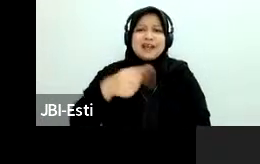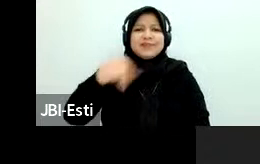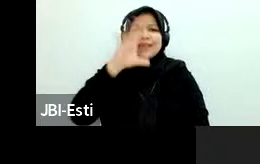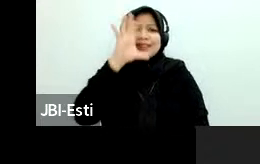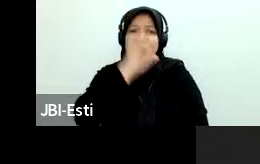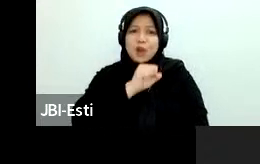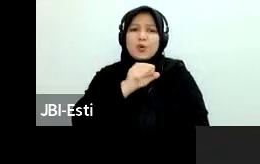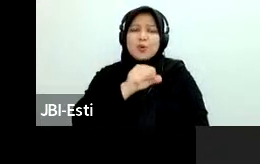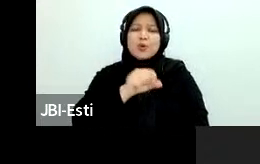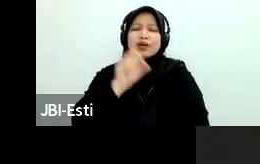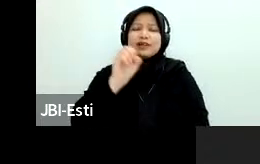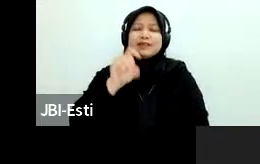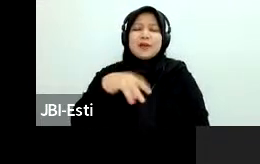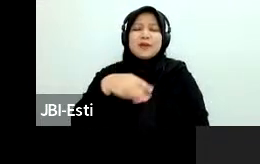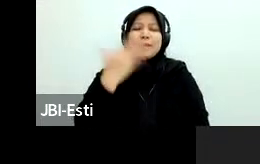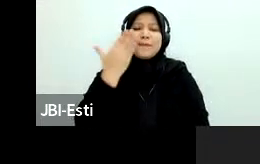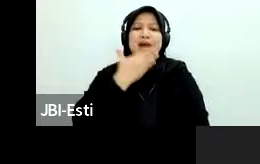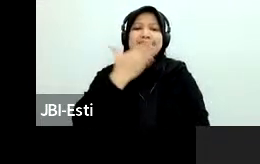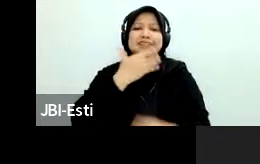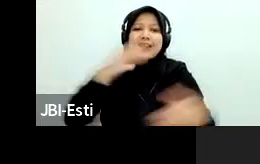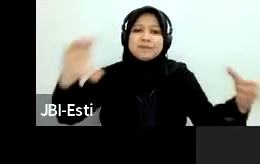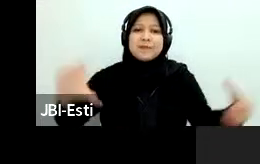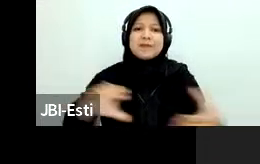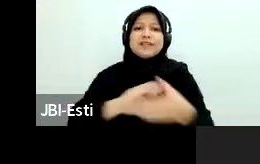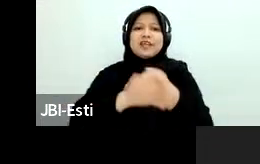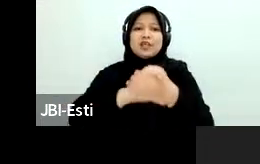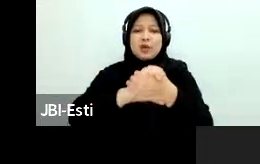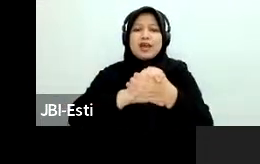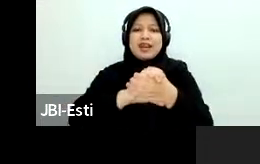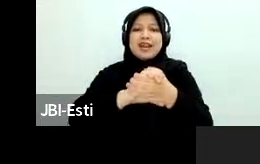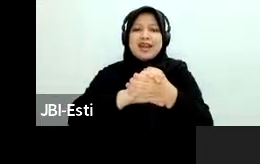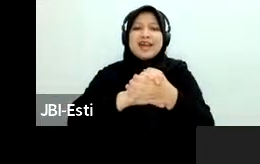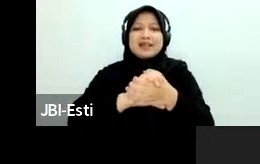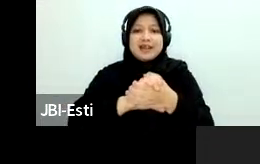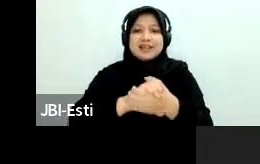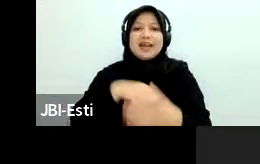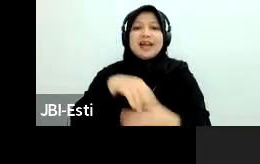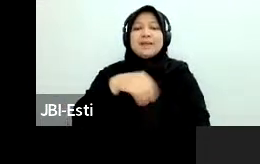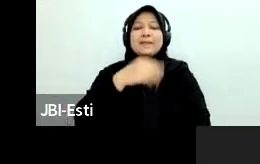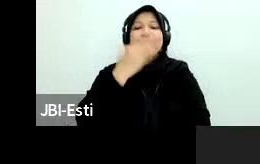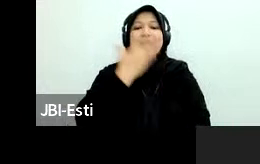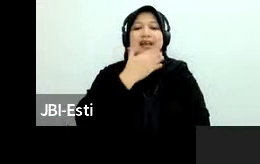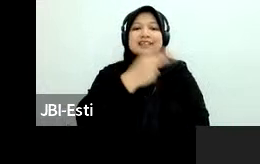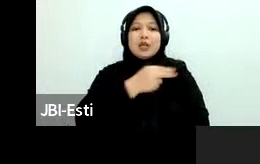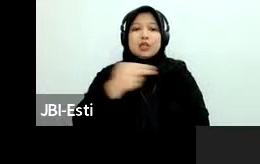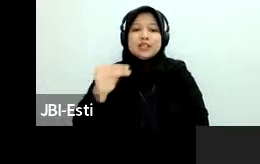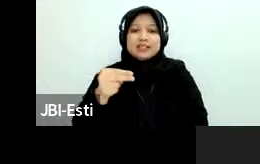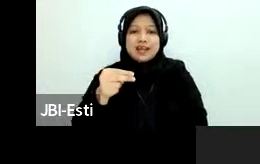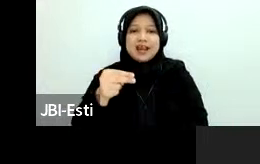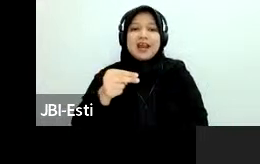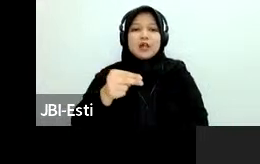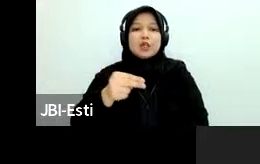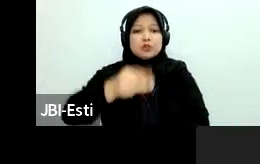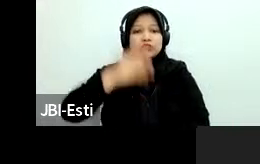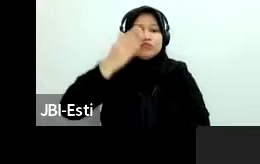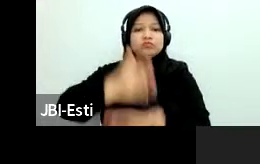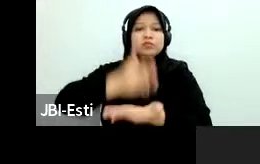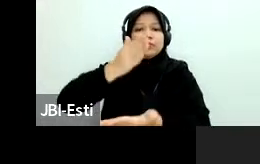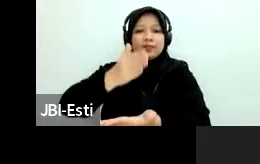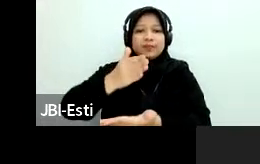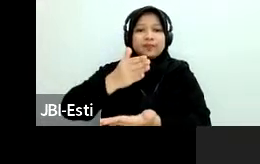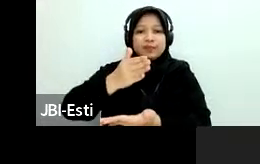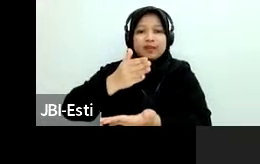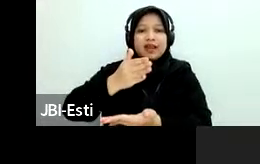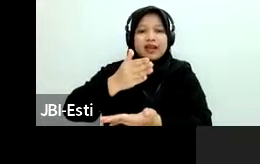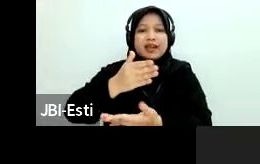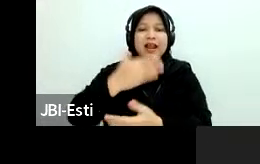Bahkan bahasa Indonesia dinobatkan sebagai lingua franca atau bahasa yang paling berhasil dalam